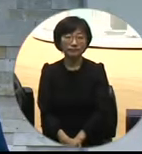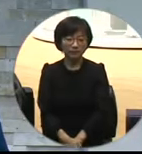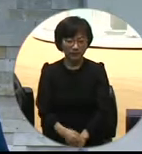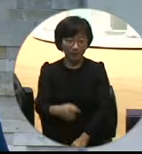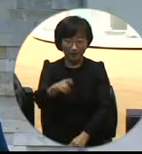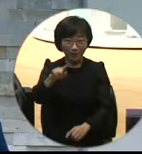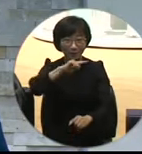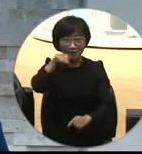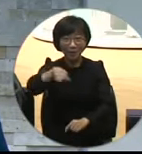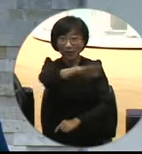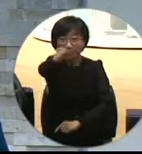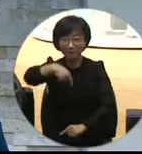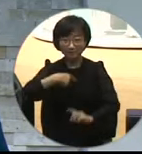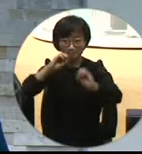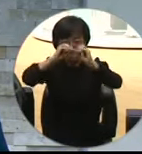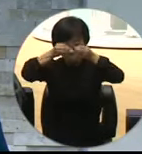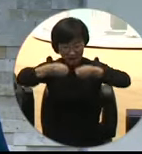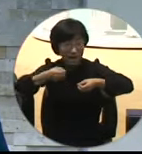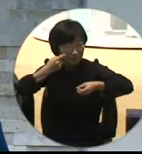것이냐,